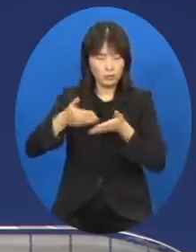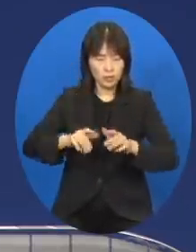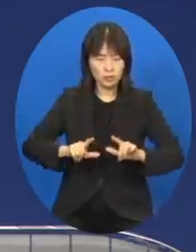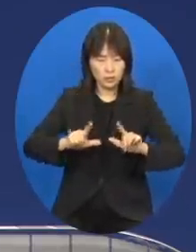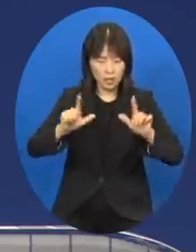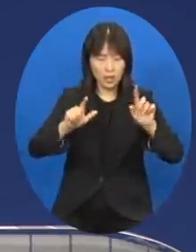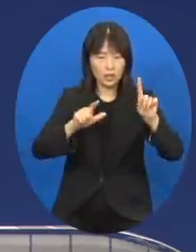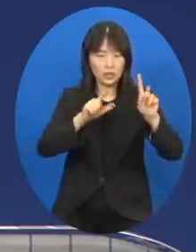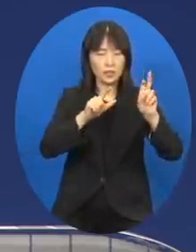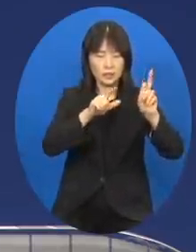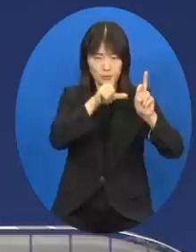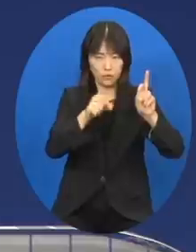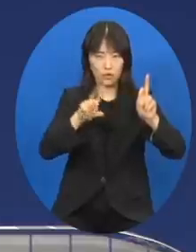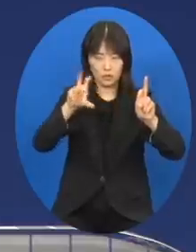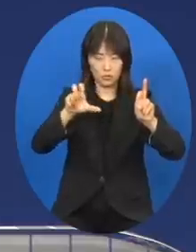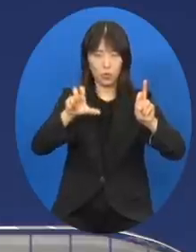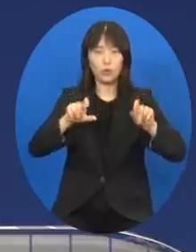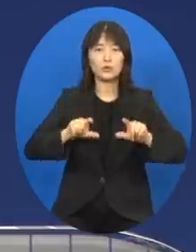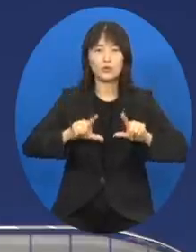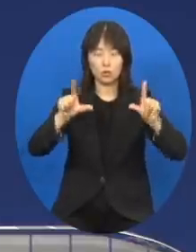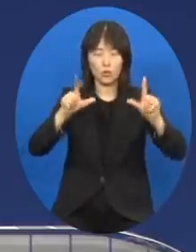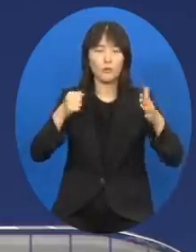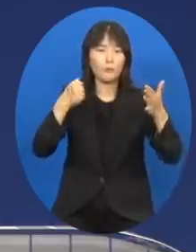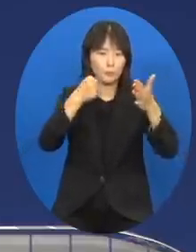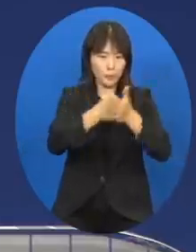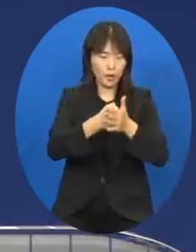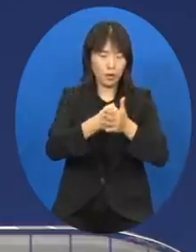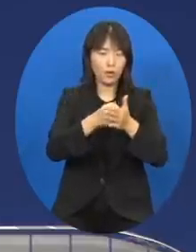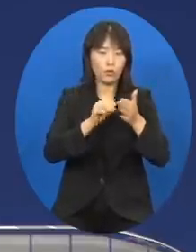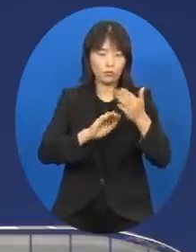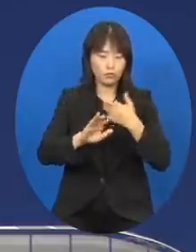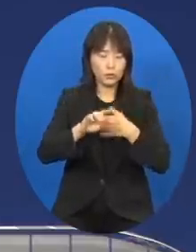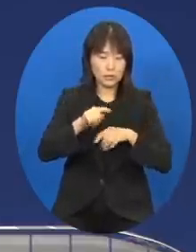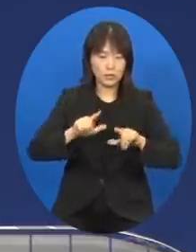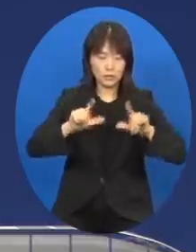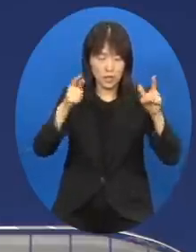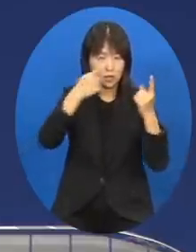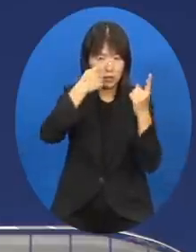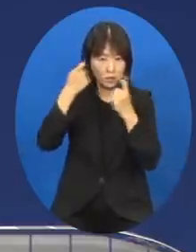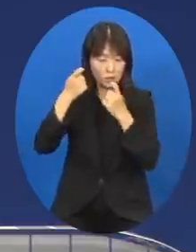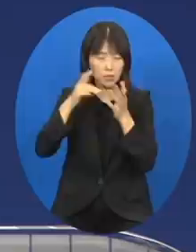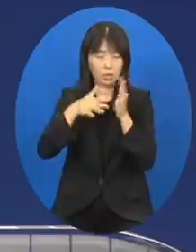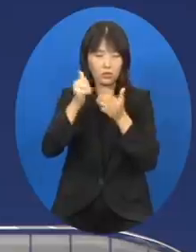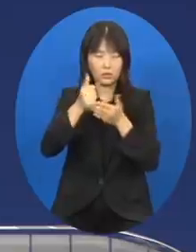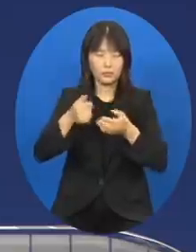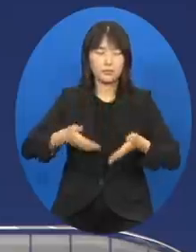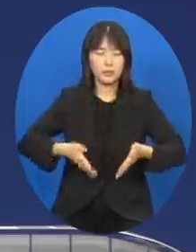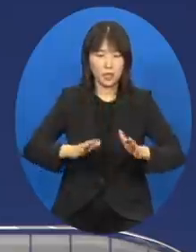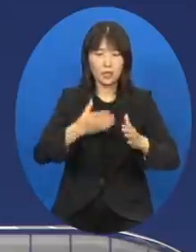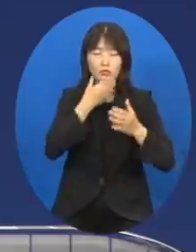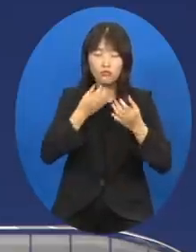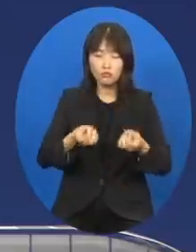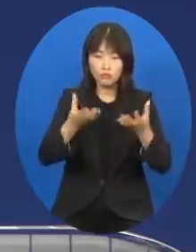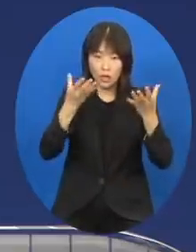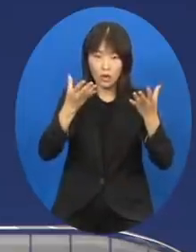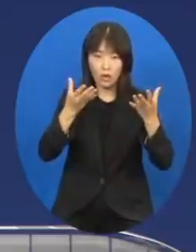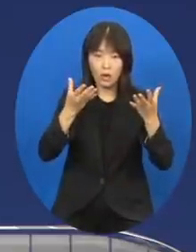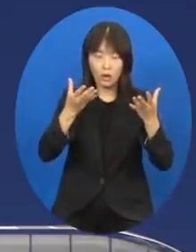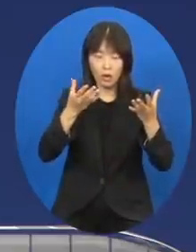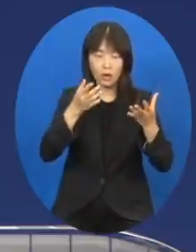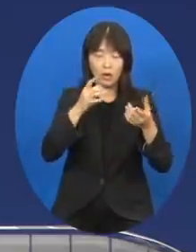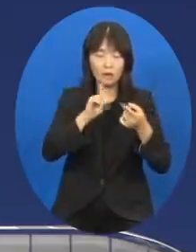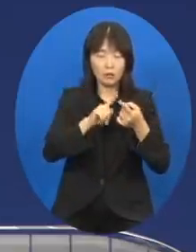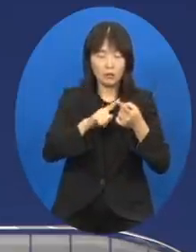25일로 정하고 이 날을 우리가 기념해서 예수님의 탄생을 축하하자. 그건 굉장히